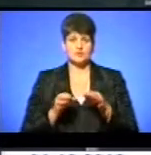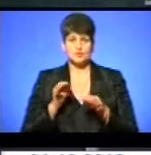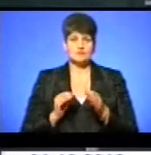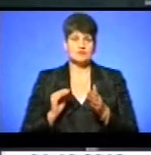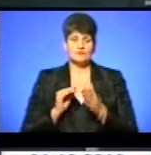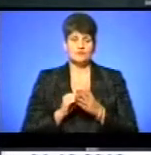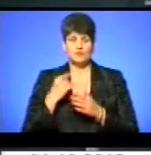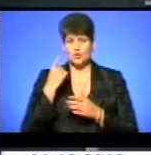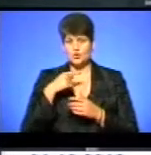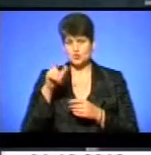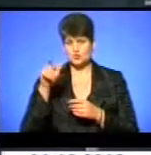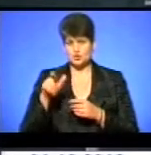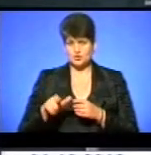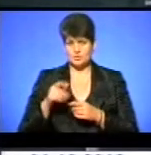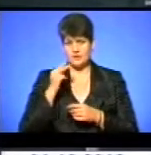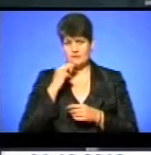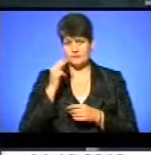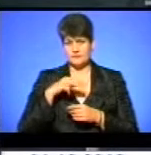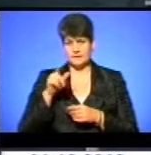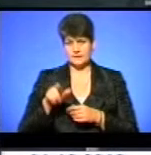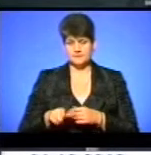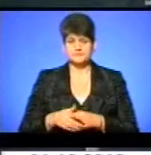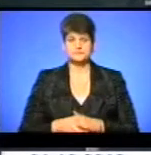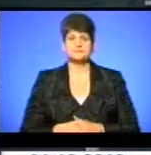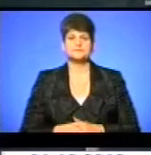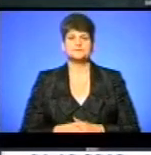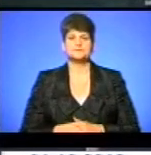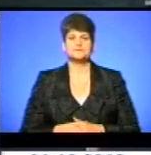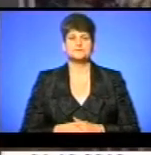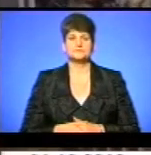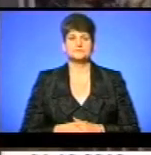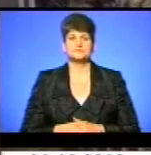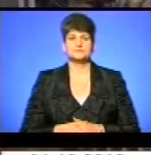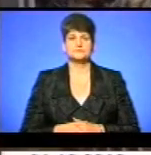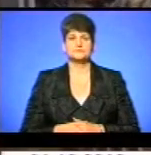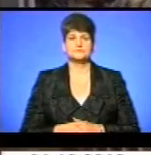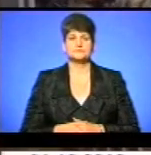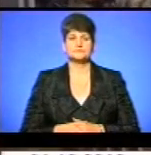особи обвинувачуваних. Детальніше у сюжеті – Любові Гадомської.